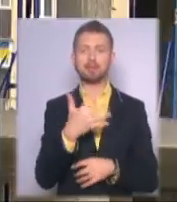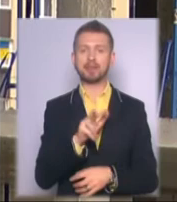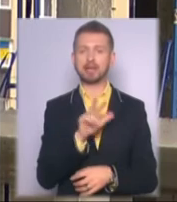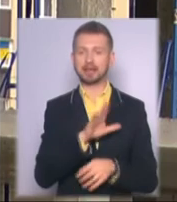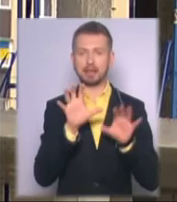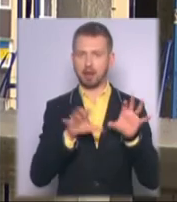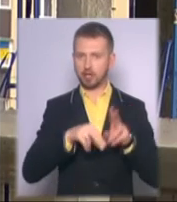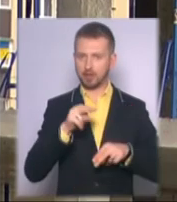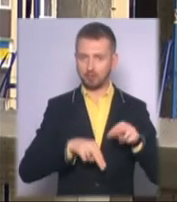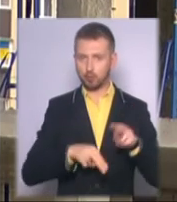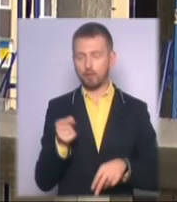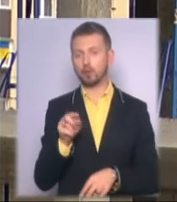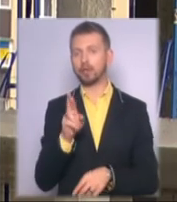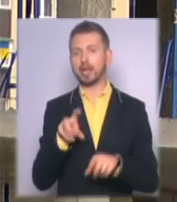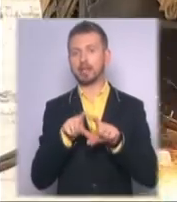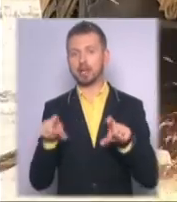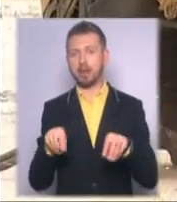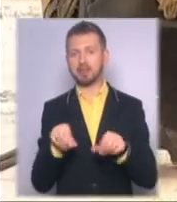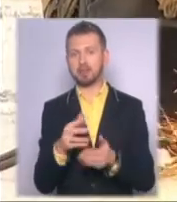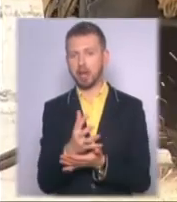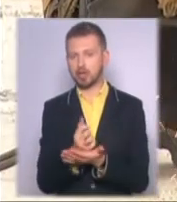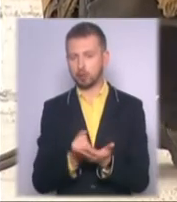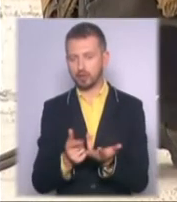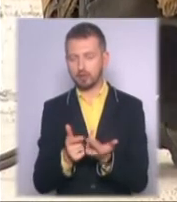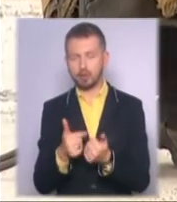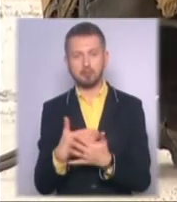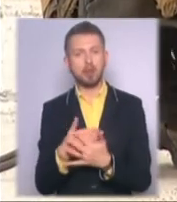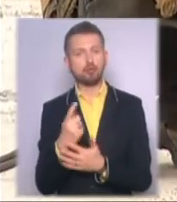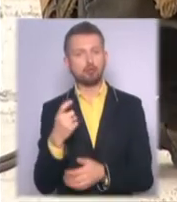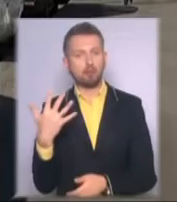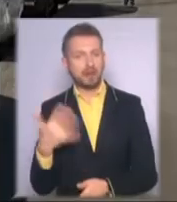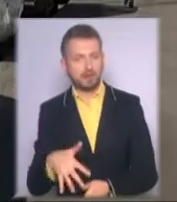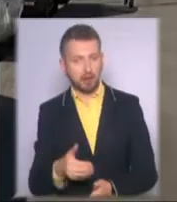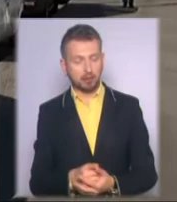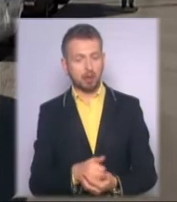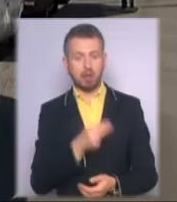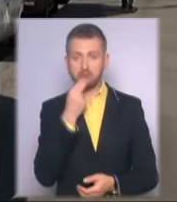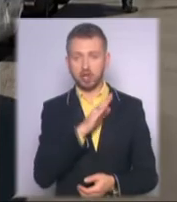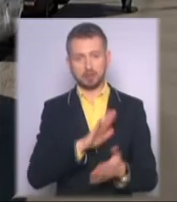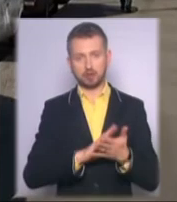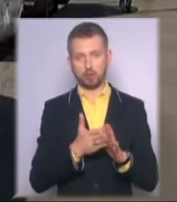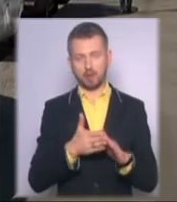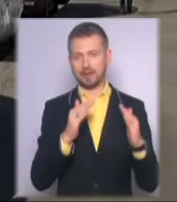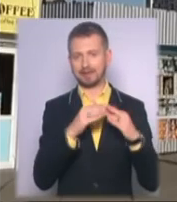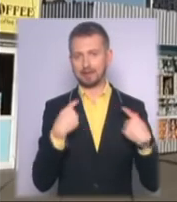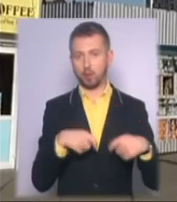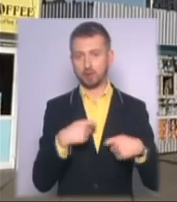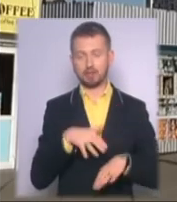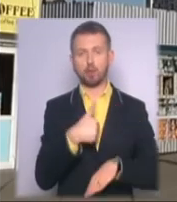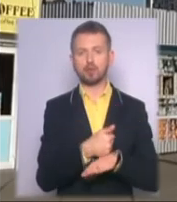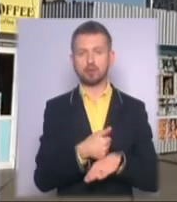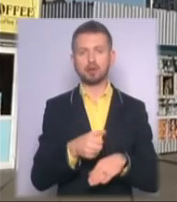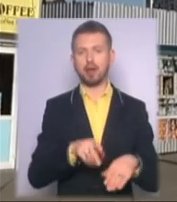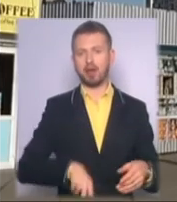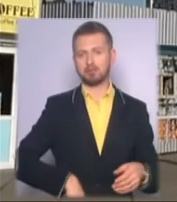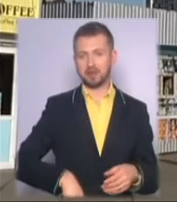нелегальні забудови, тоді як Департамент земельних ресурсів нарахував майже 150. Найліпша ситуація із кіосками. Очільники адміністрації нарахували